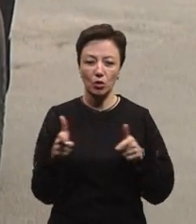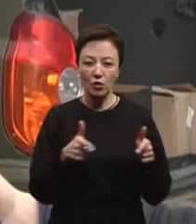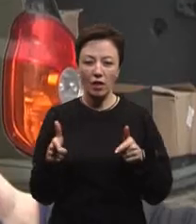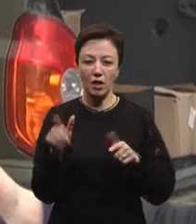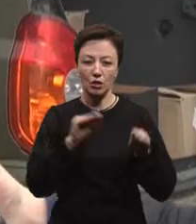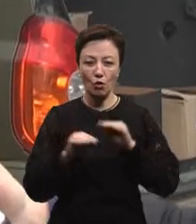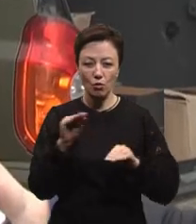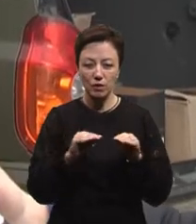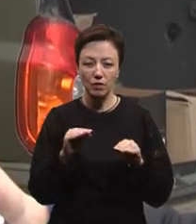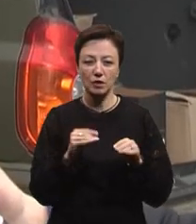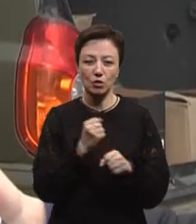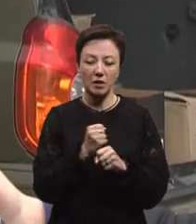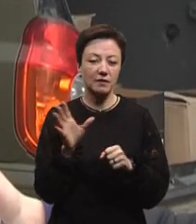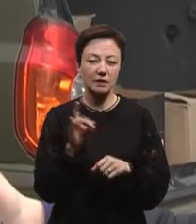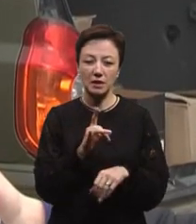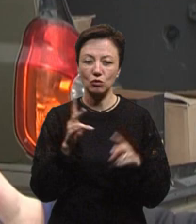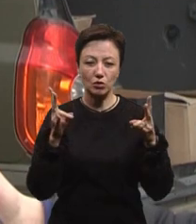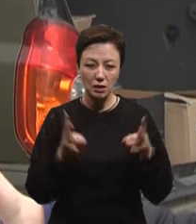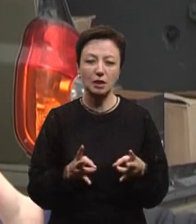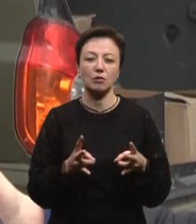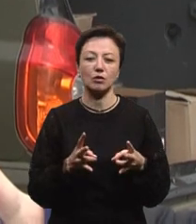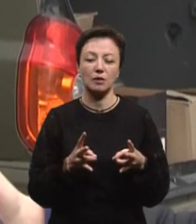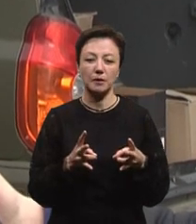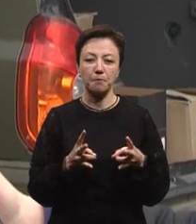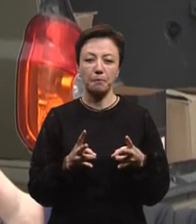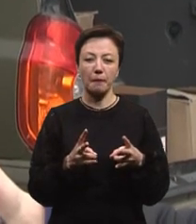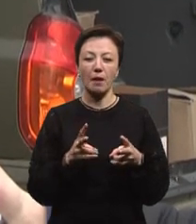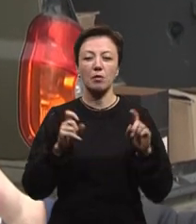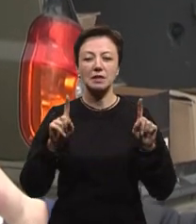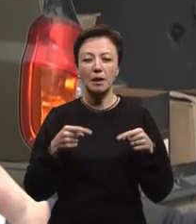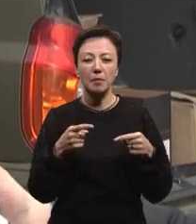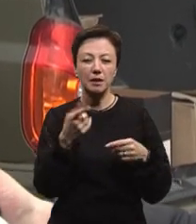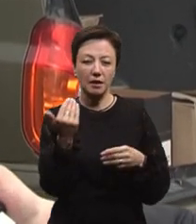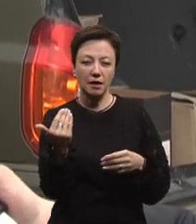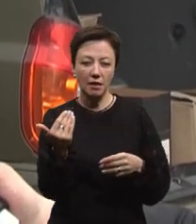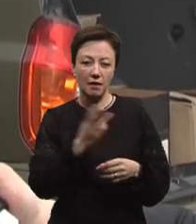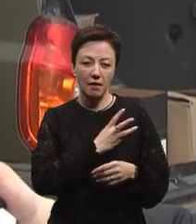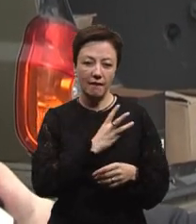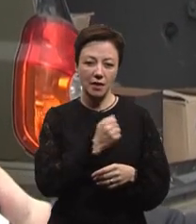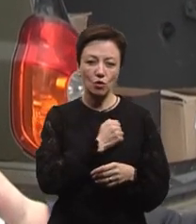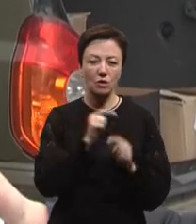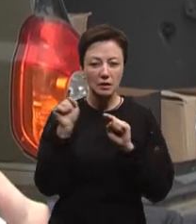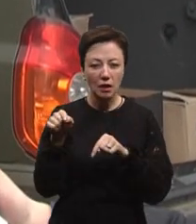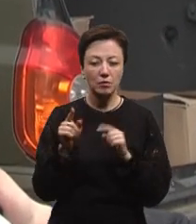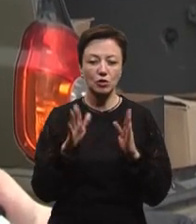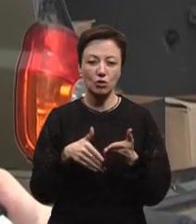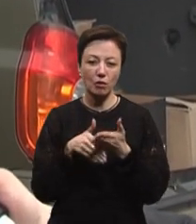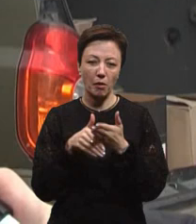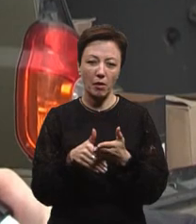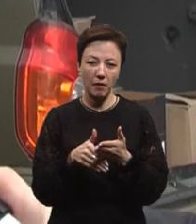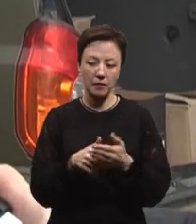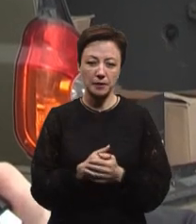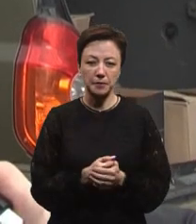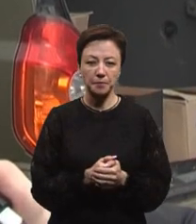доукомплектували зробили все так як потрібно це по запитах безпосередньо військових щоб він там їм лише допомагав